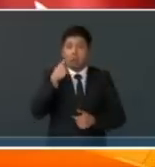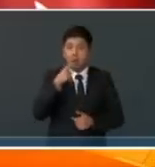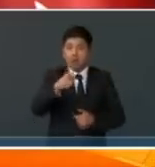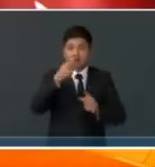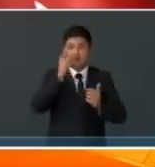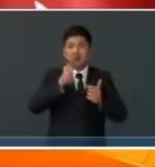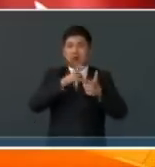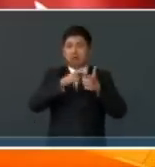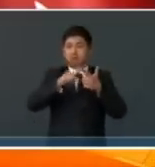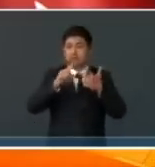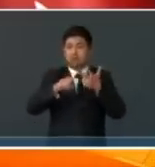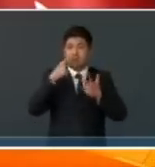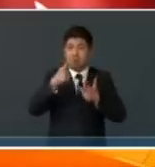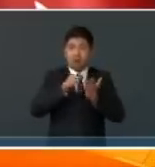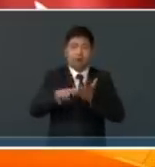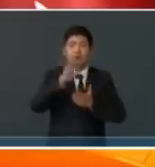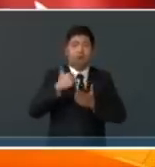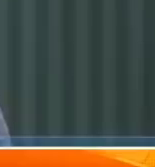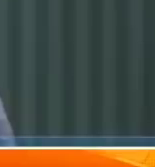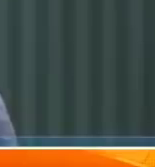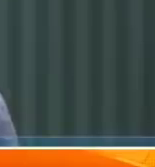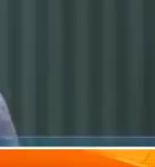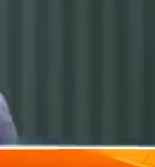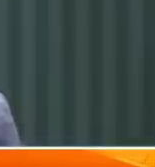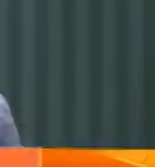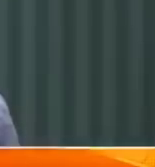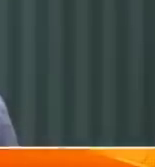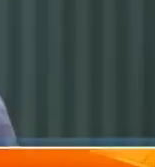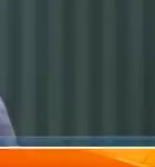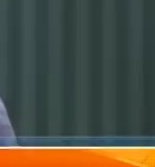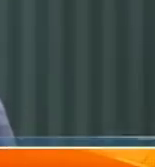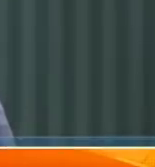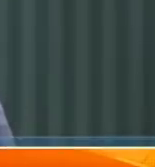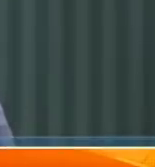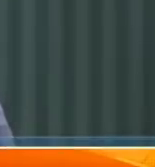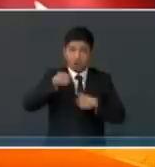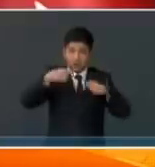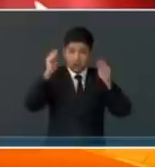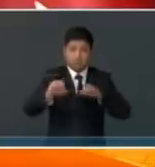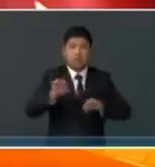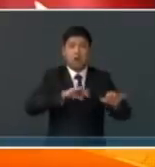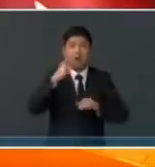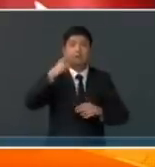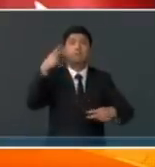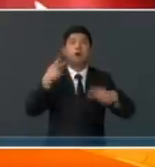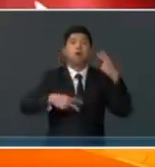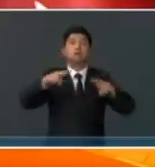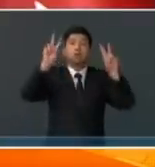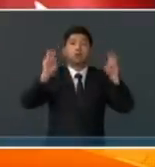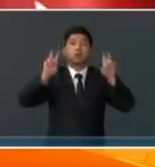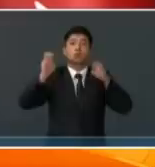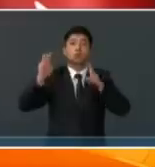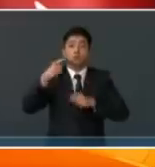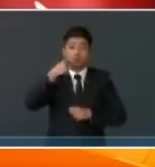kriterlerinden kesinlikle taviz vermiyoruz önümüzdeki günlerde devreye alacağımız bazı